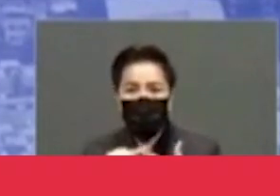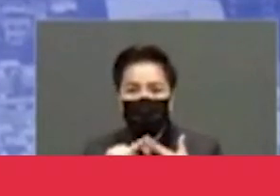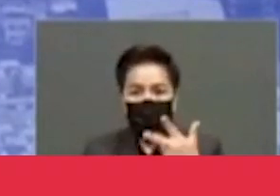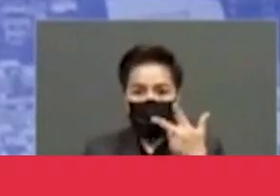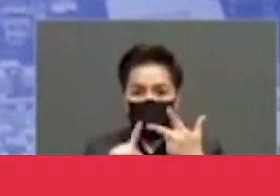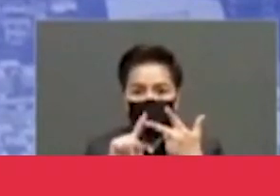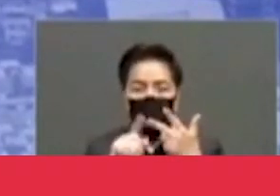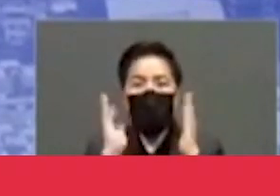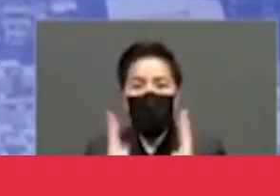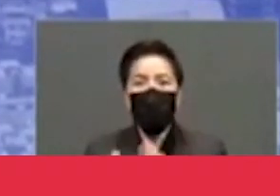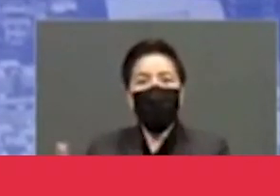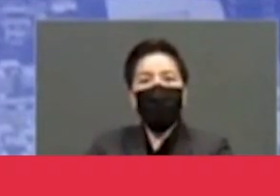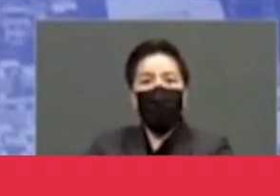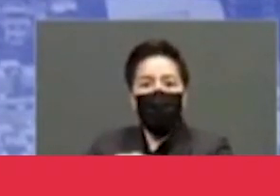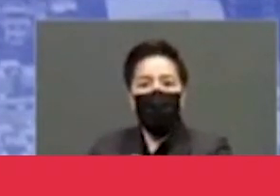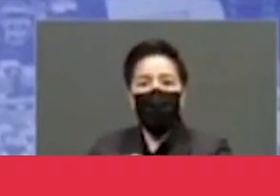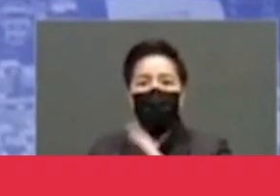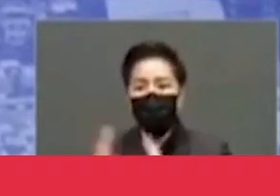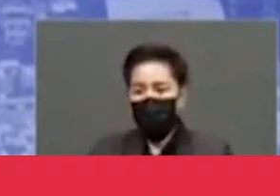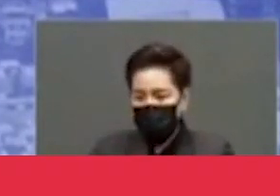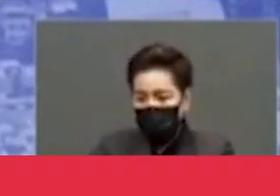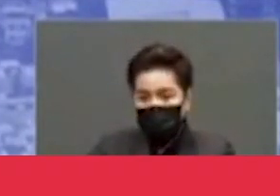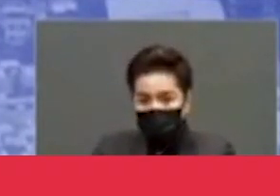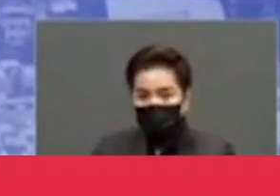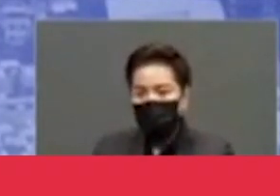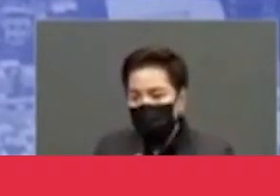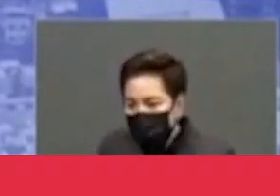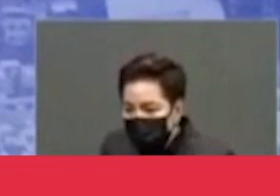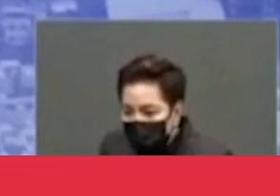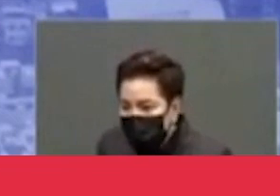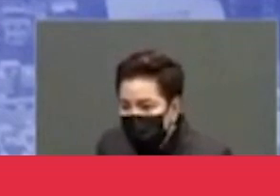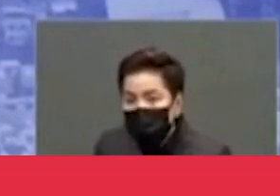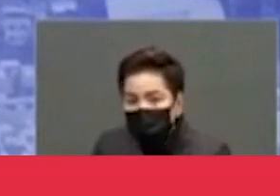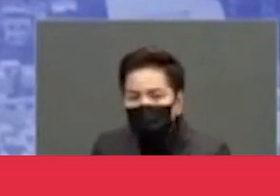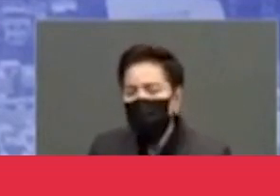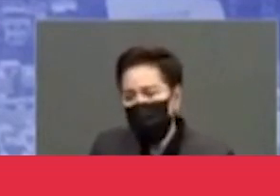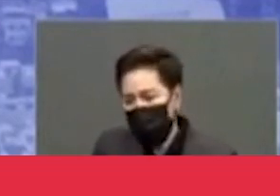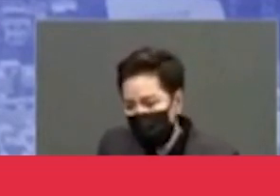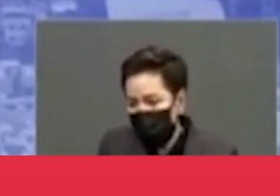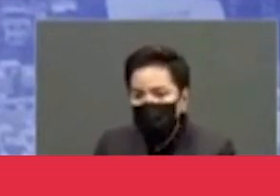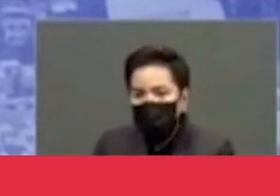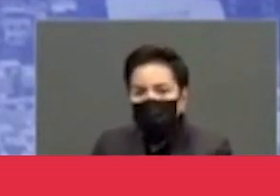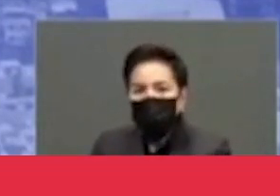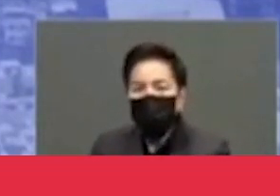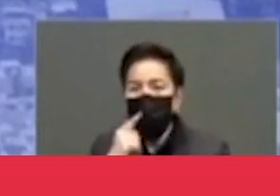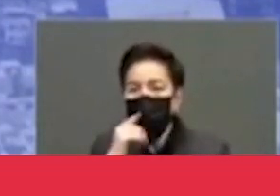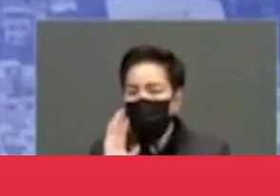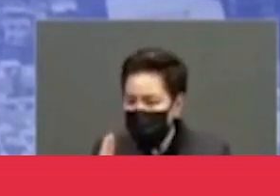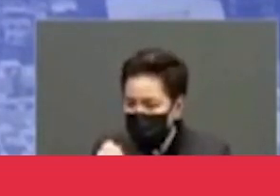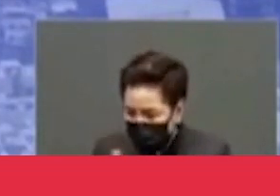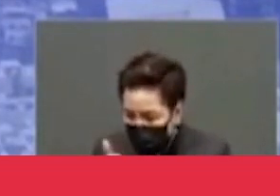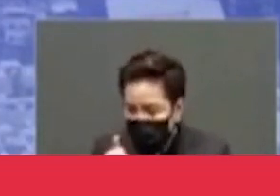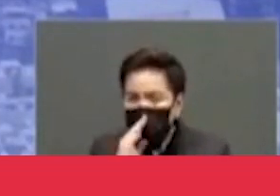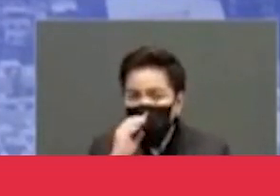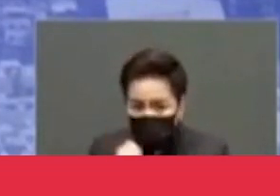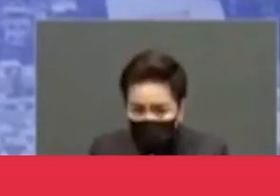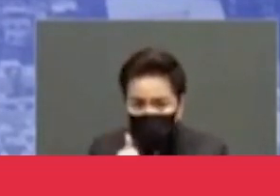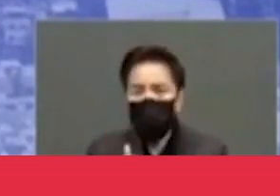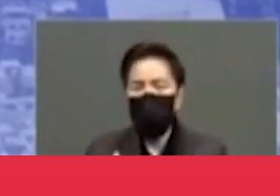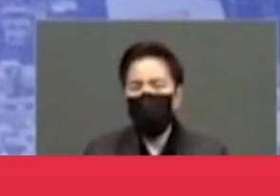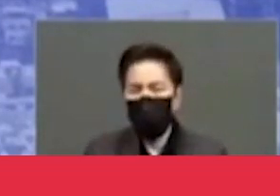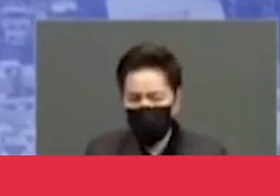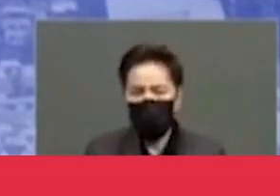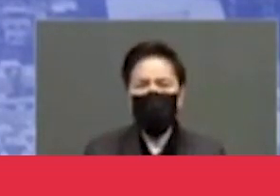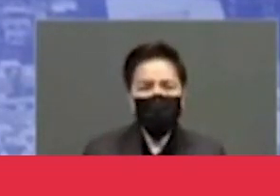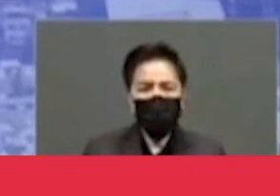ได้ซึ่งบางประเทศยังไม่อนุญาตให้ออกนอกประเทศได้โดยการบินพลเรือนแห่งประเทศไทยมีการจำกัดเที่ยวบินการเดิน